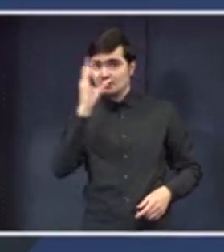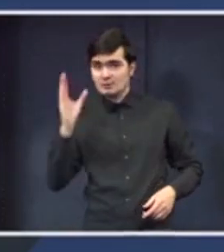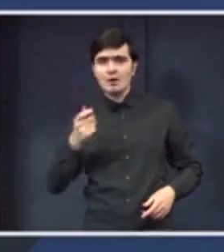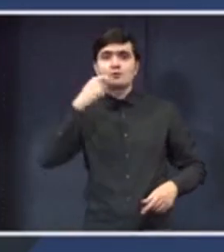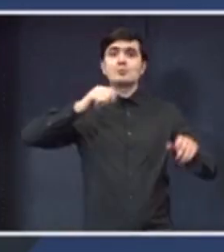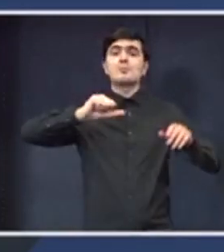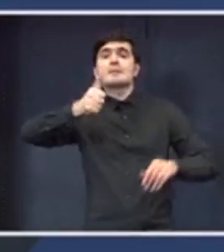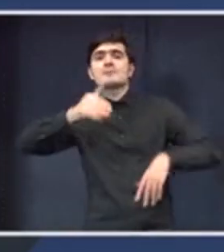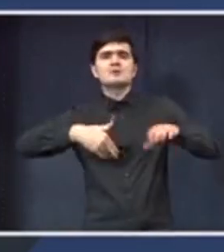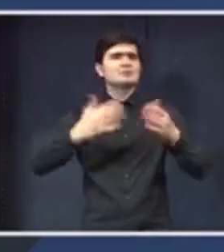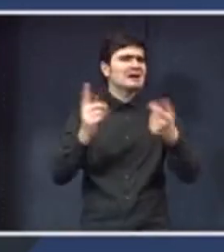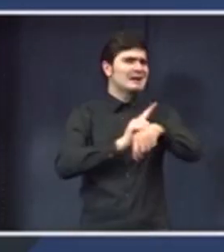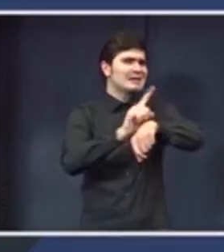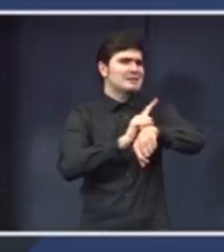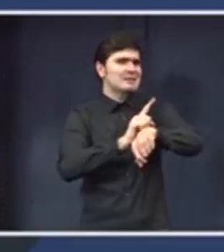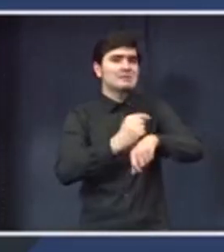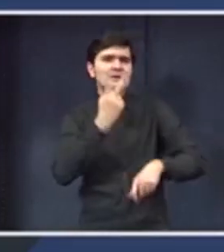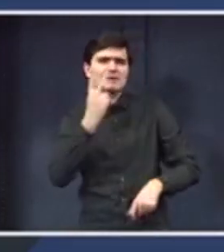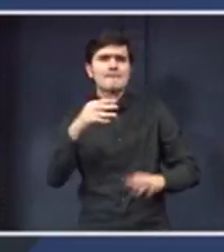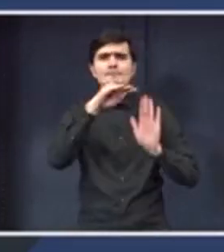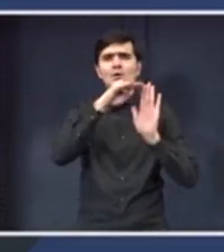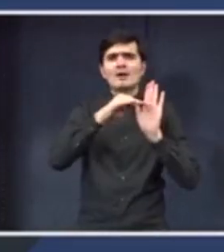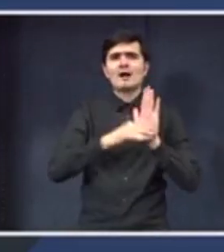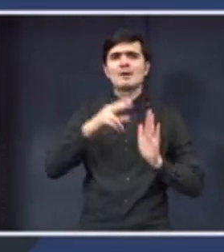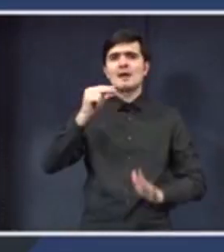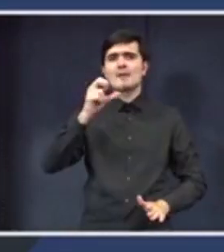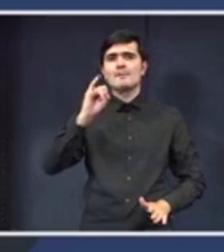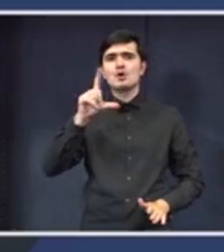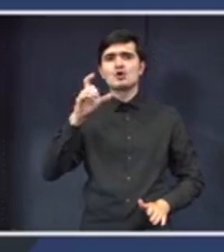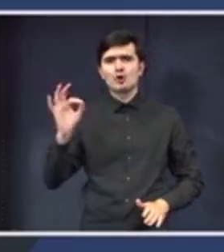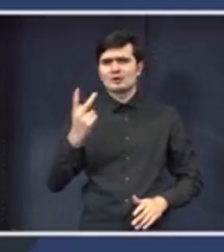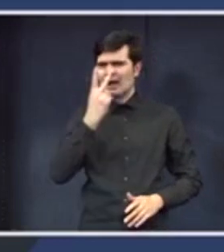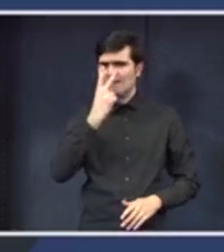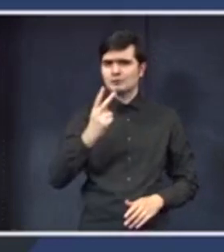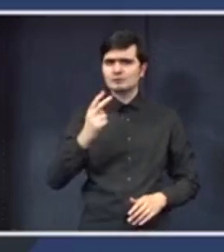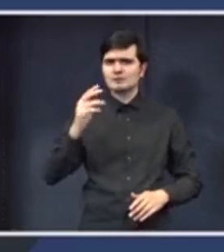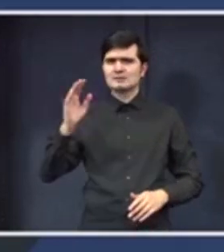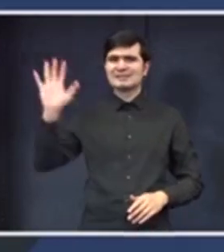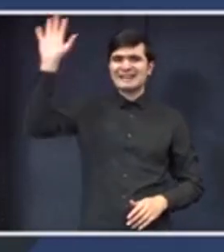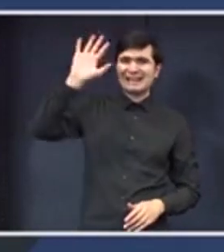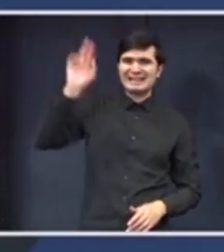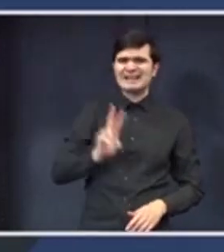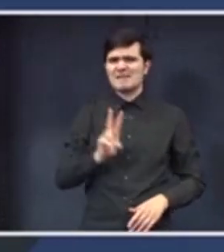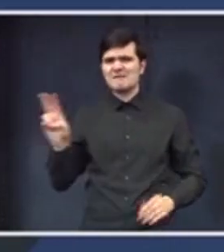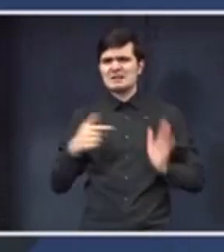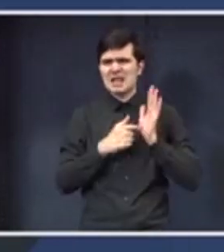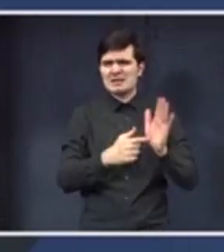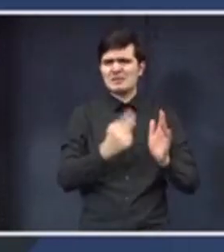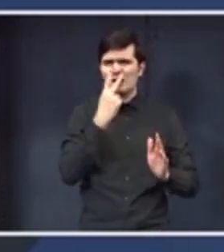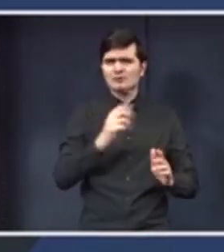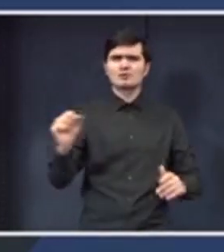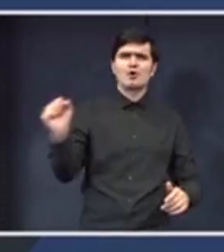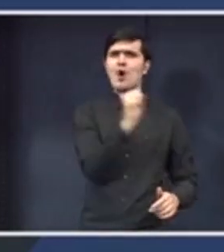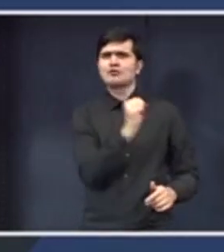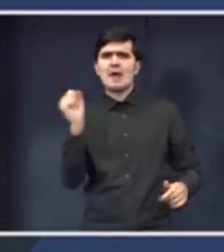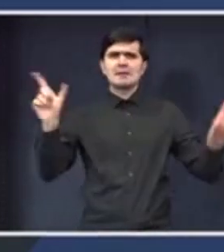Domnule premier, în cât timp vom putea vedea programele pilot care se desfășoară în acest moment în Occident? Vorbesc de cele concertele pe baza